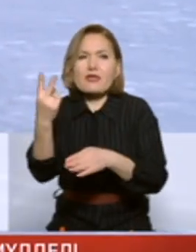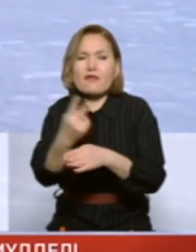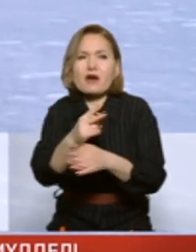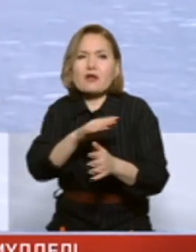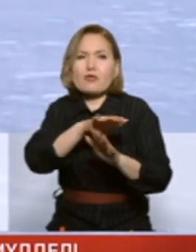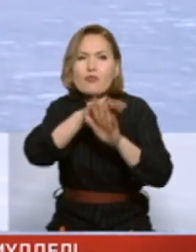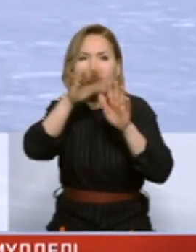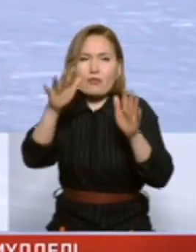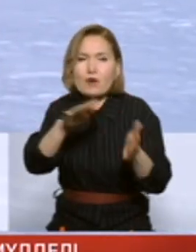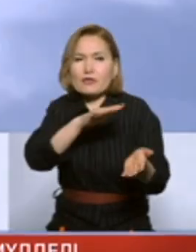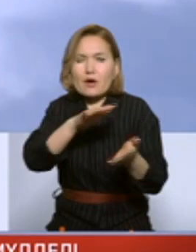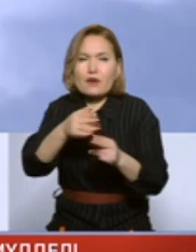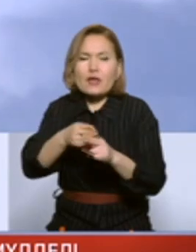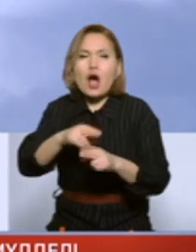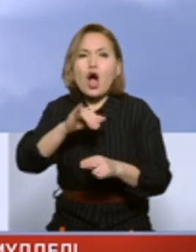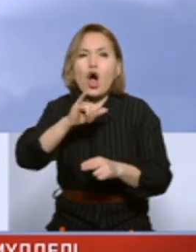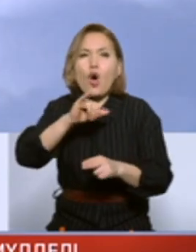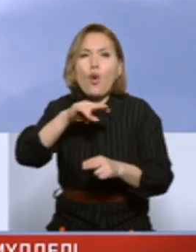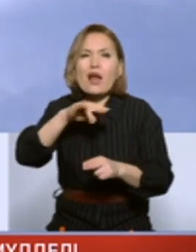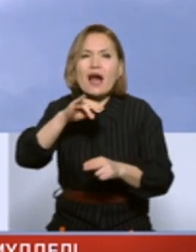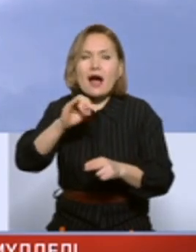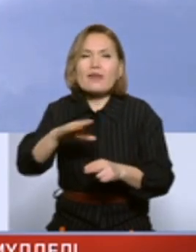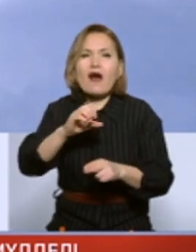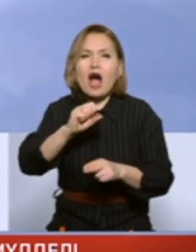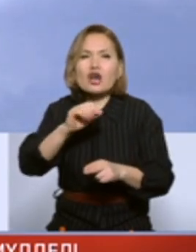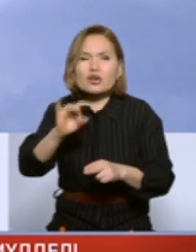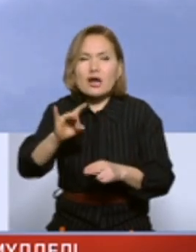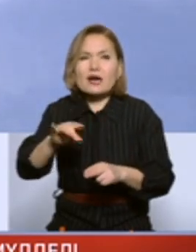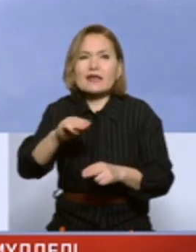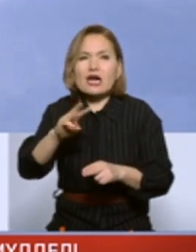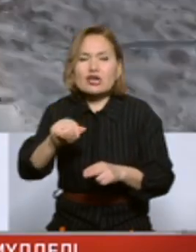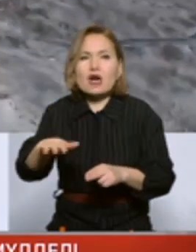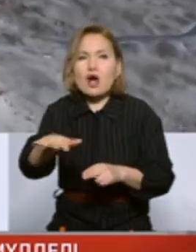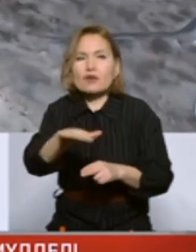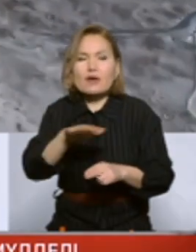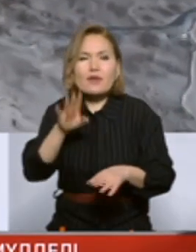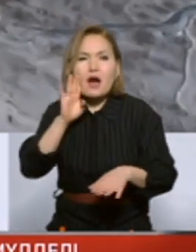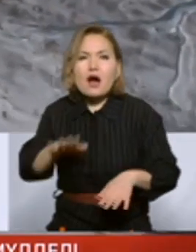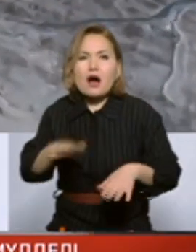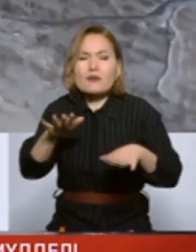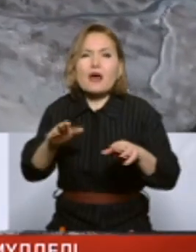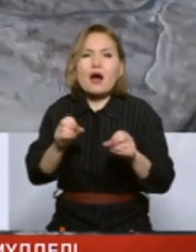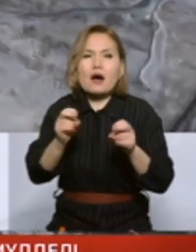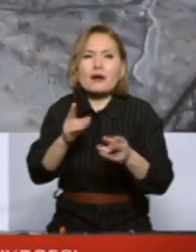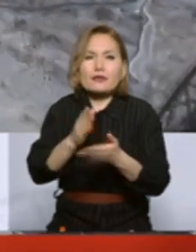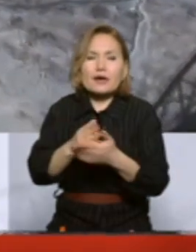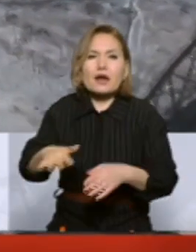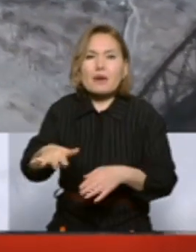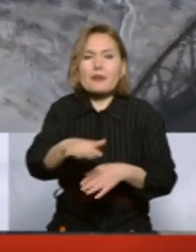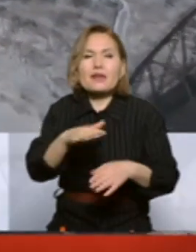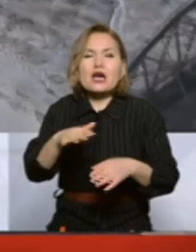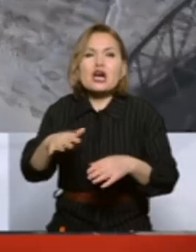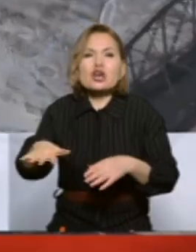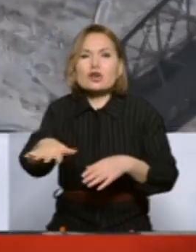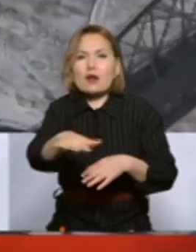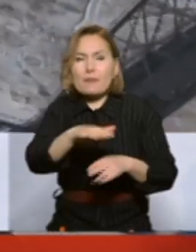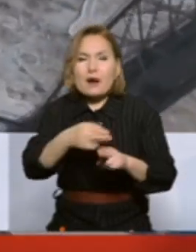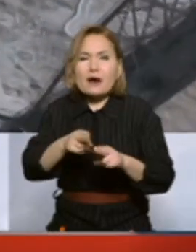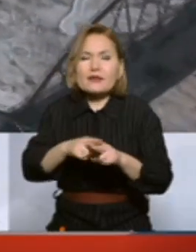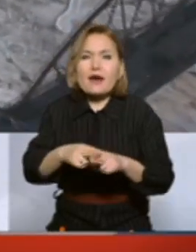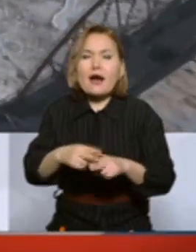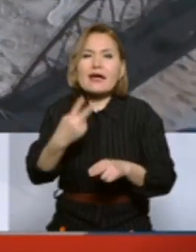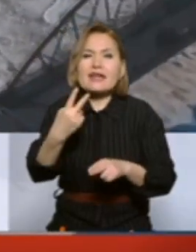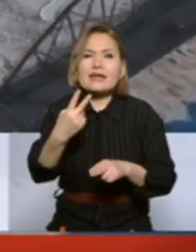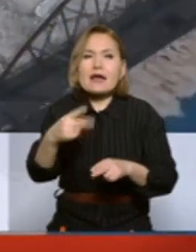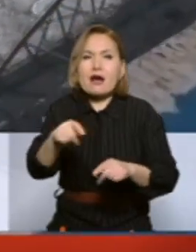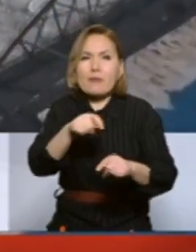Мамандардың айтуынша, әсіресе Уәлиханов, Ақжар және Тайынша аудандарында қауіп басым. Себебі аталған аймақта жердің беті 1,5 метрге